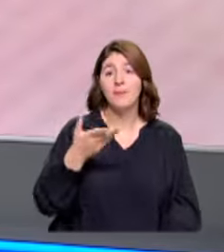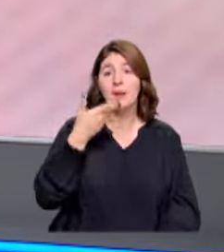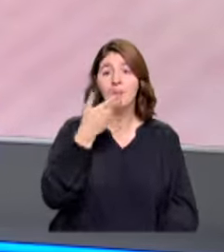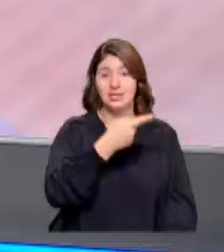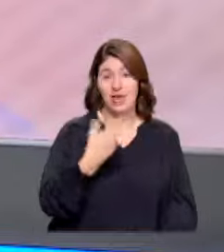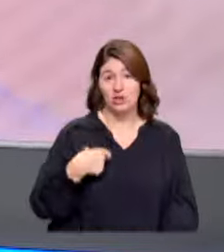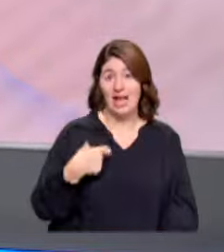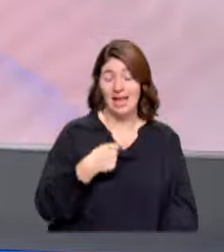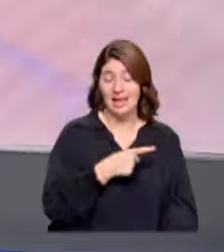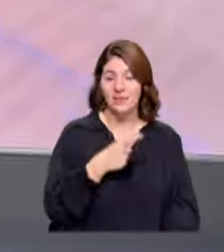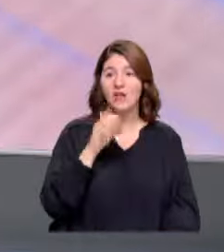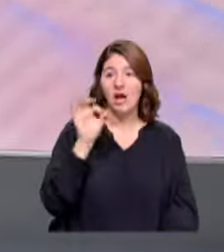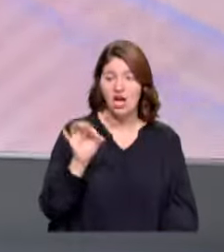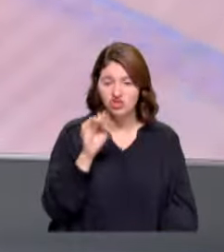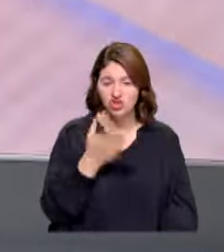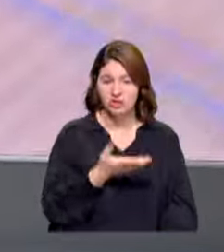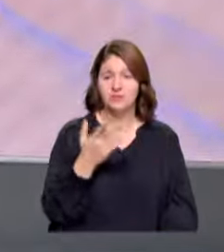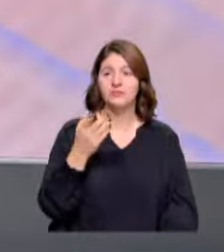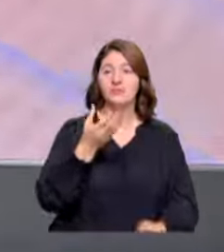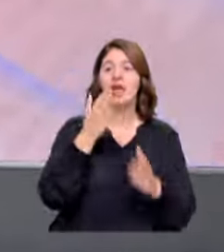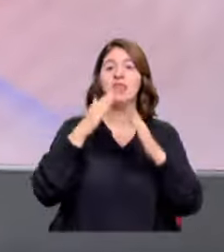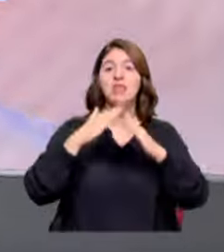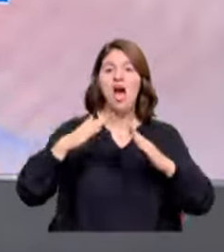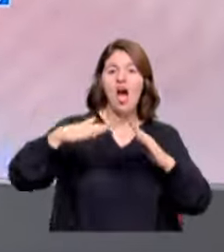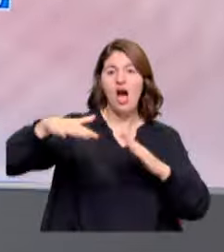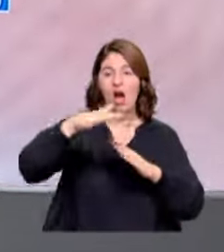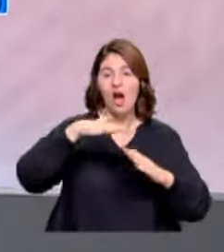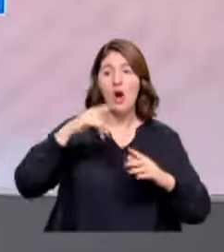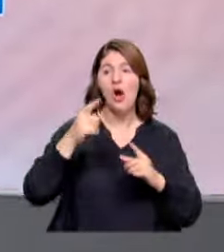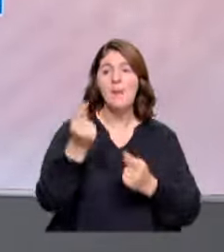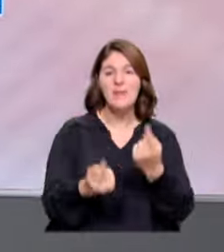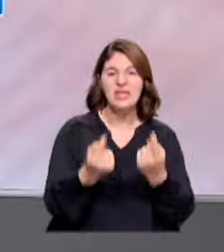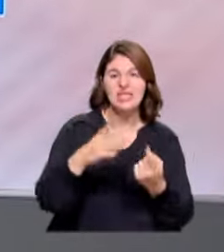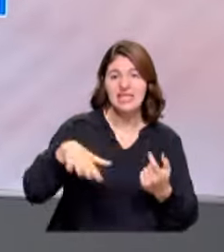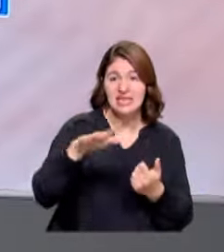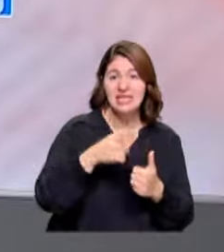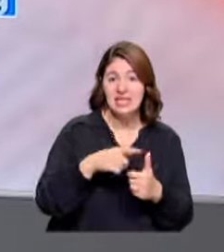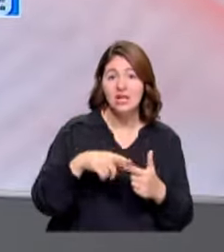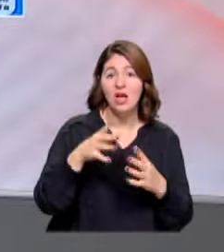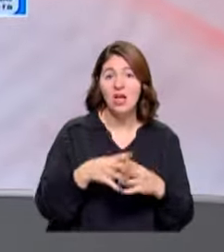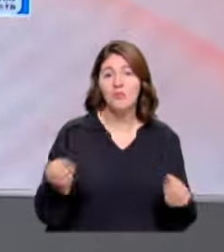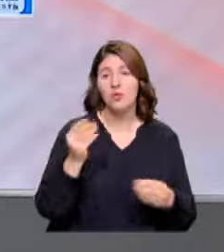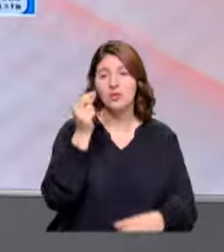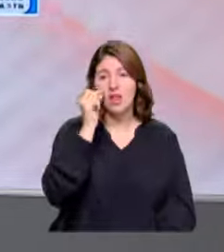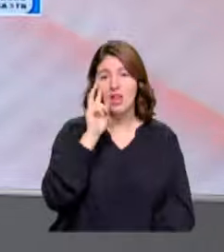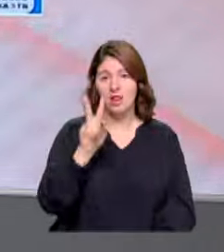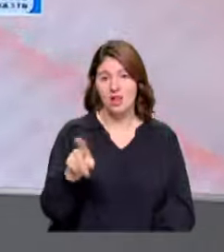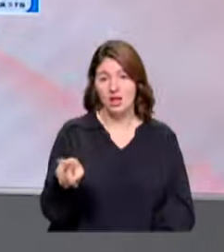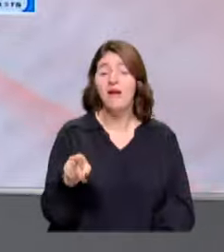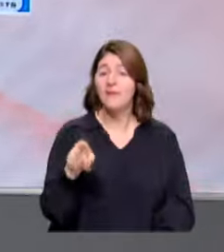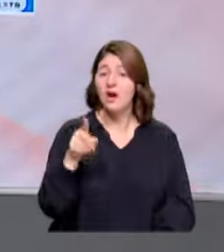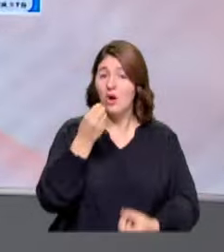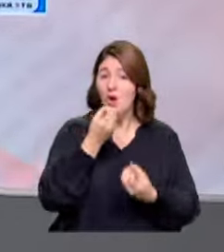Marmaris'te özellikle arıcılığın dağdaki o bitki örtüsünün yok olduğuna tanıklık etmiştik ve